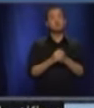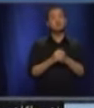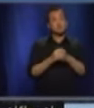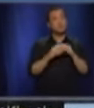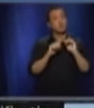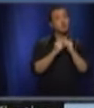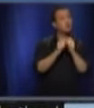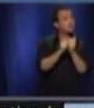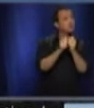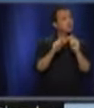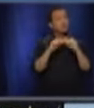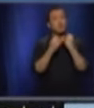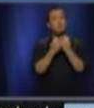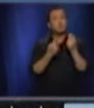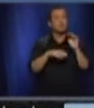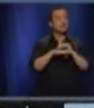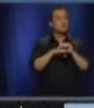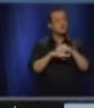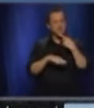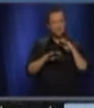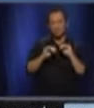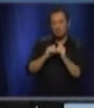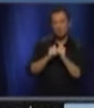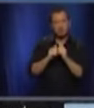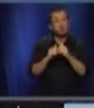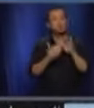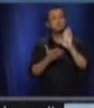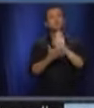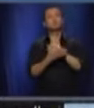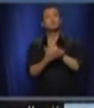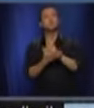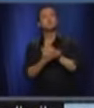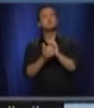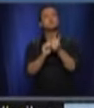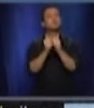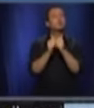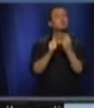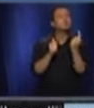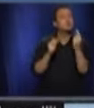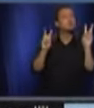pour les activités sportives, comme dans les programmes de sport, études,